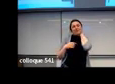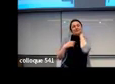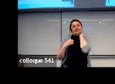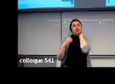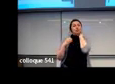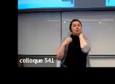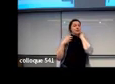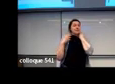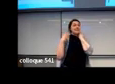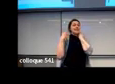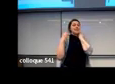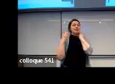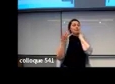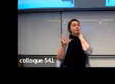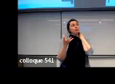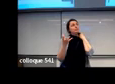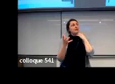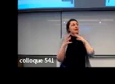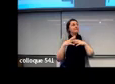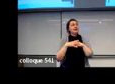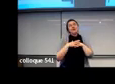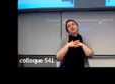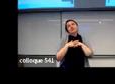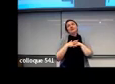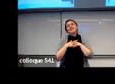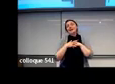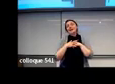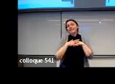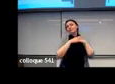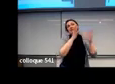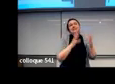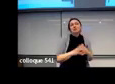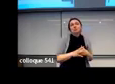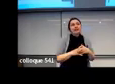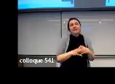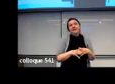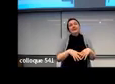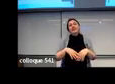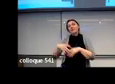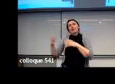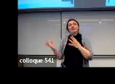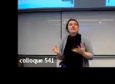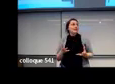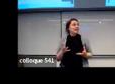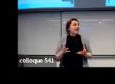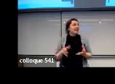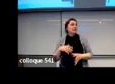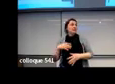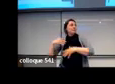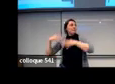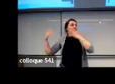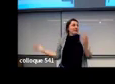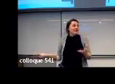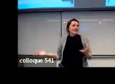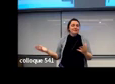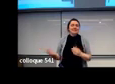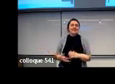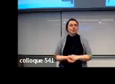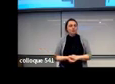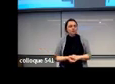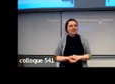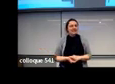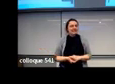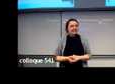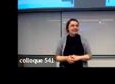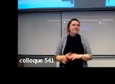diapo suivante, là, je vois qu'il y a des éléments de flou en visant à la fois les étudiants et les professionnels et de permettre de viser